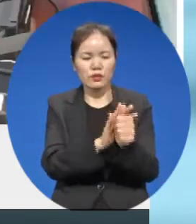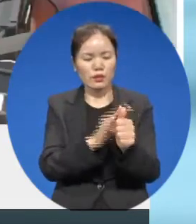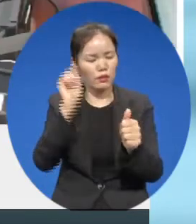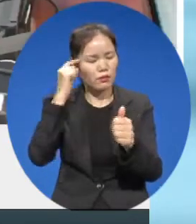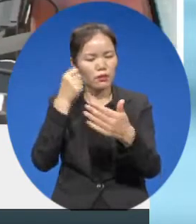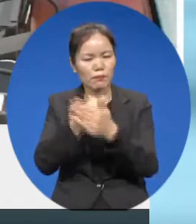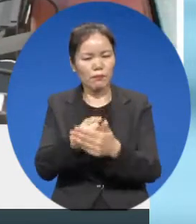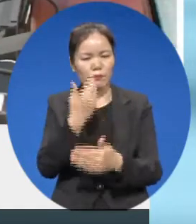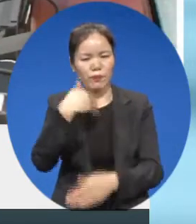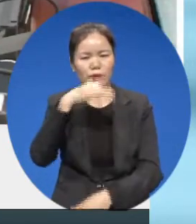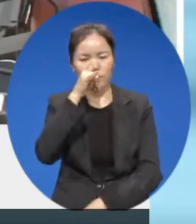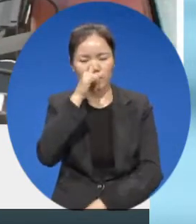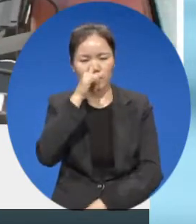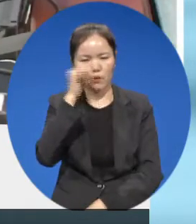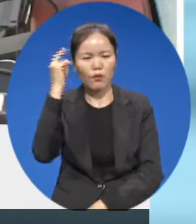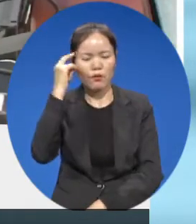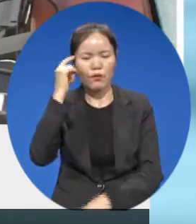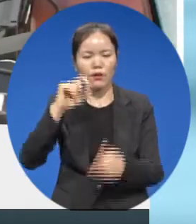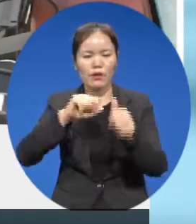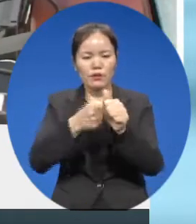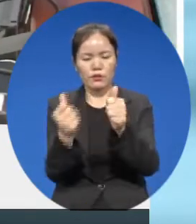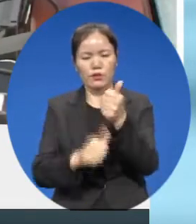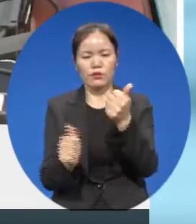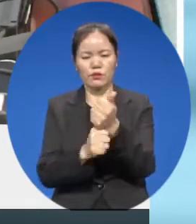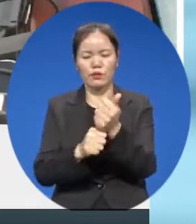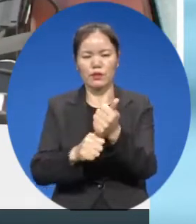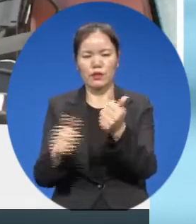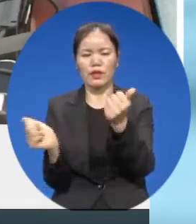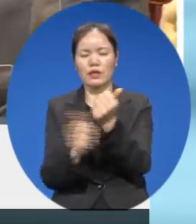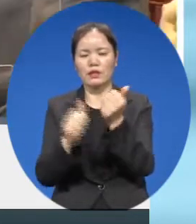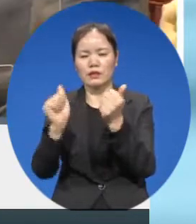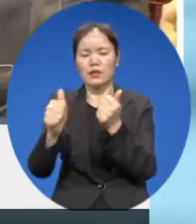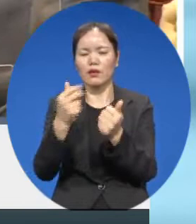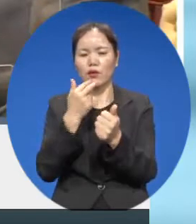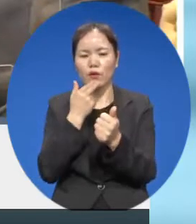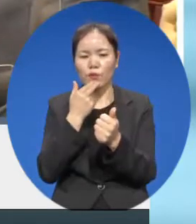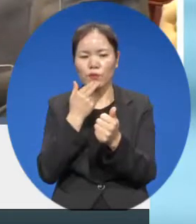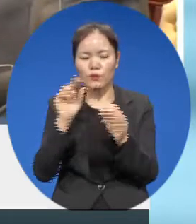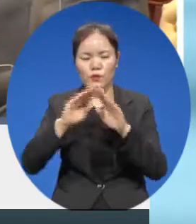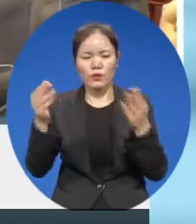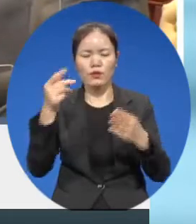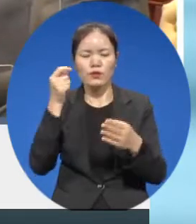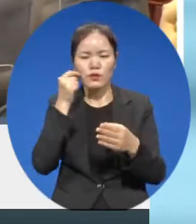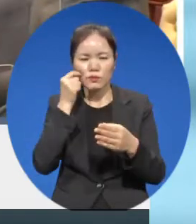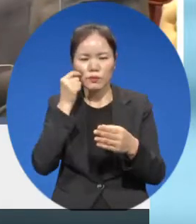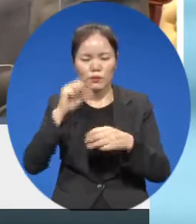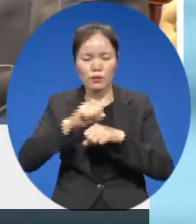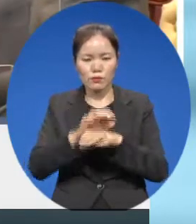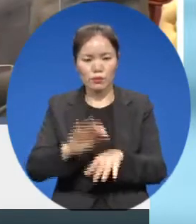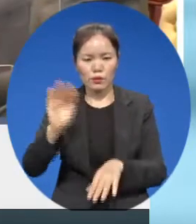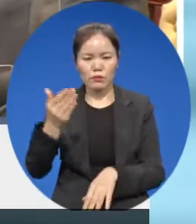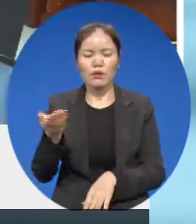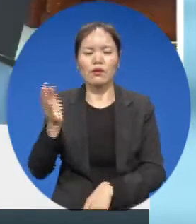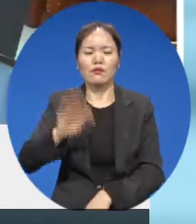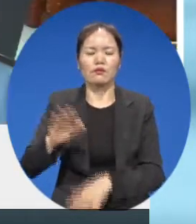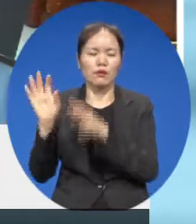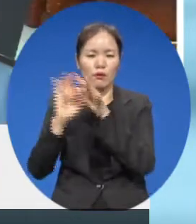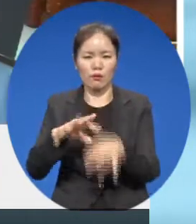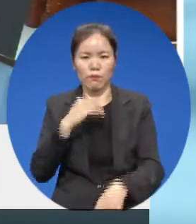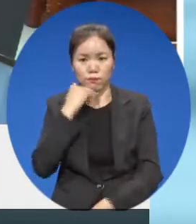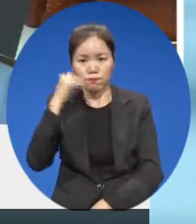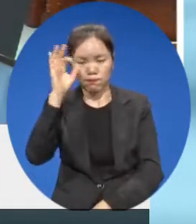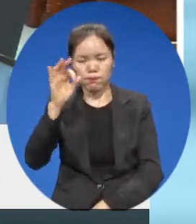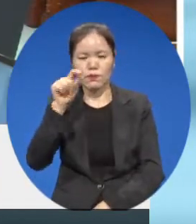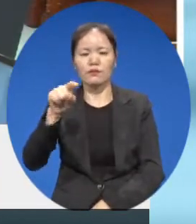거잖아요 왜냐면 이게 위원회가 지금 차관 2억 그래서 열릴 수 없는 상황이 됐는데 그 자체를 그냥 어 그 고속 계속 보고 있다 그